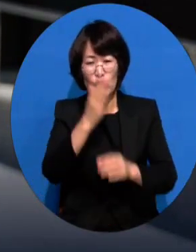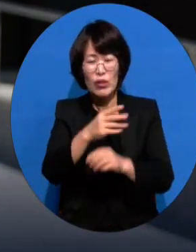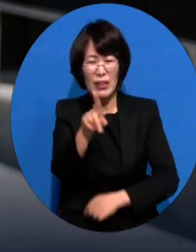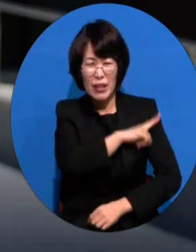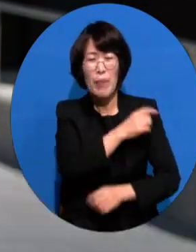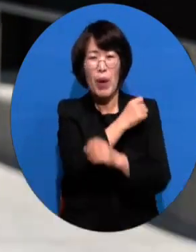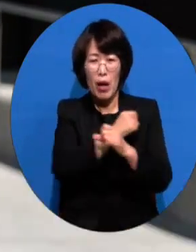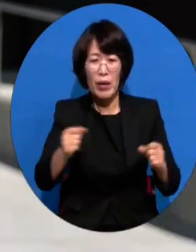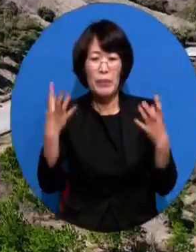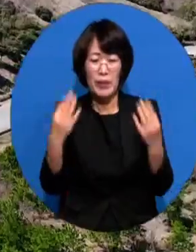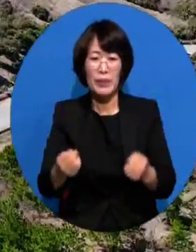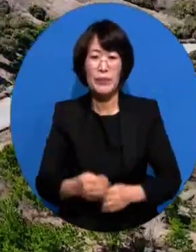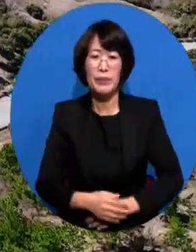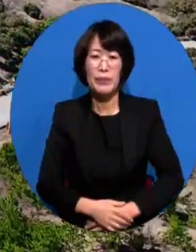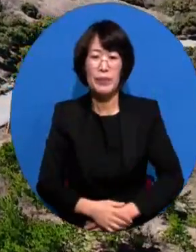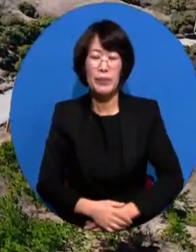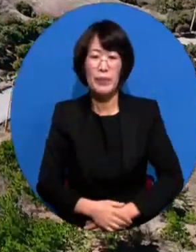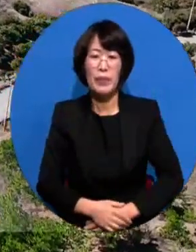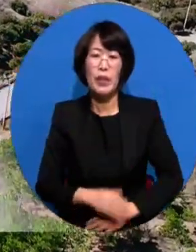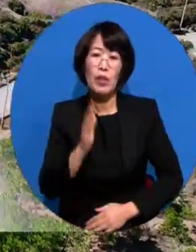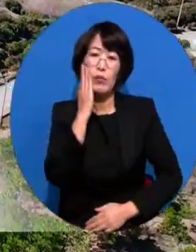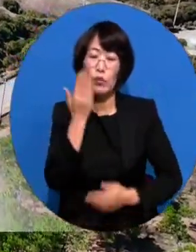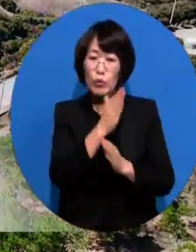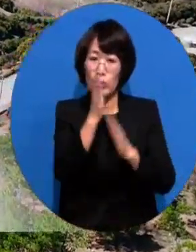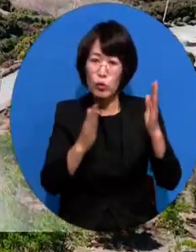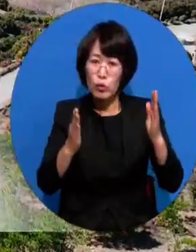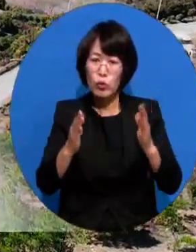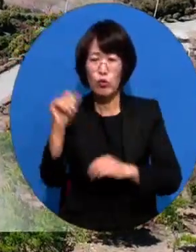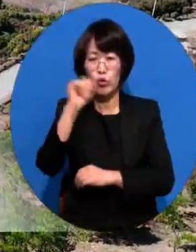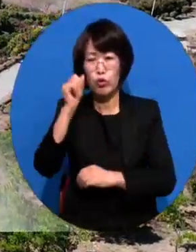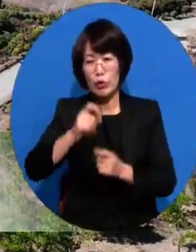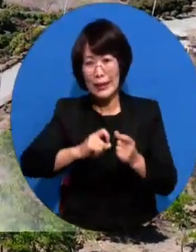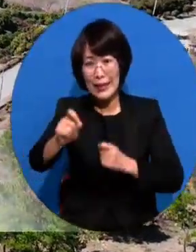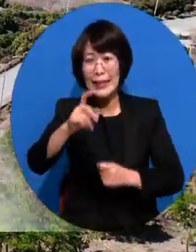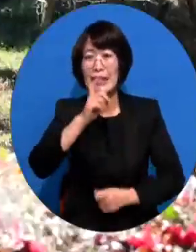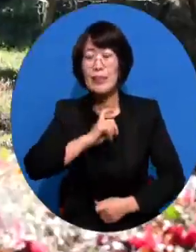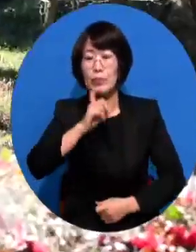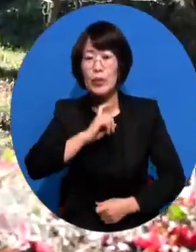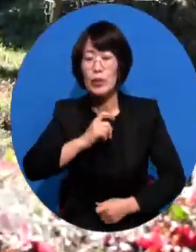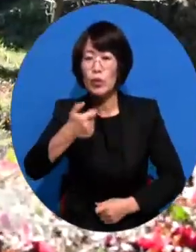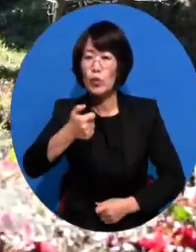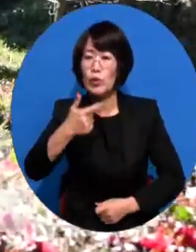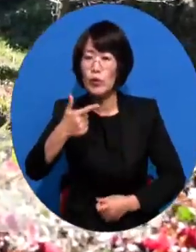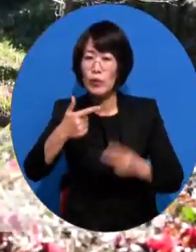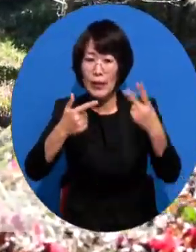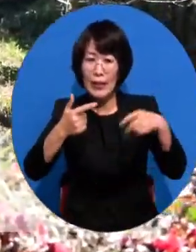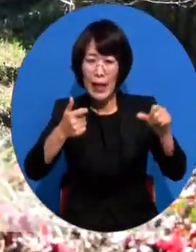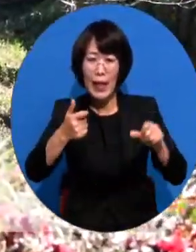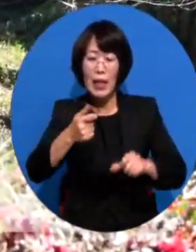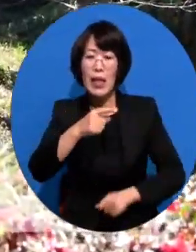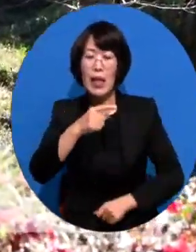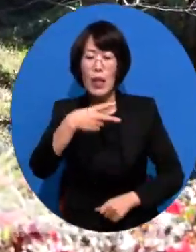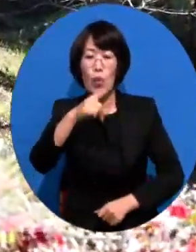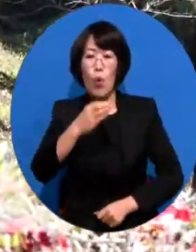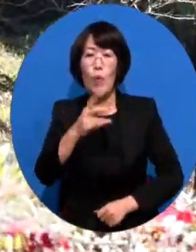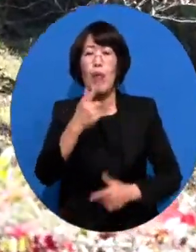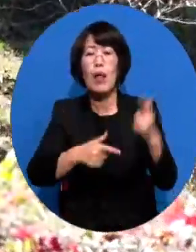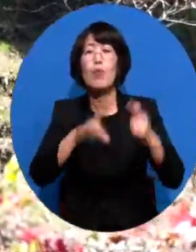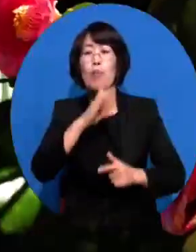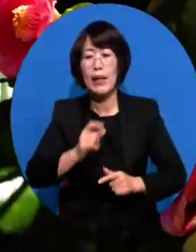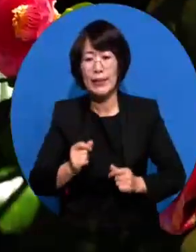최대로 분포하는 곳입니다. 수목원에서 차로 약 10분 떨어진 곳에는 56헥타르의 동백 특화림이 조성돼